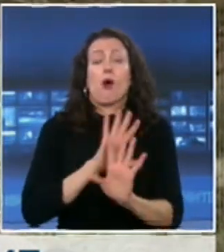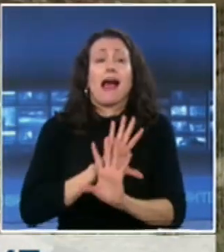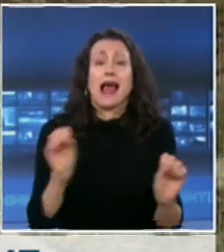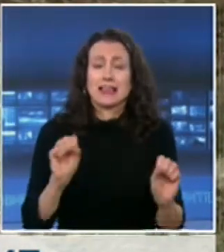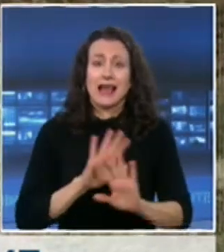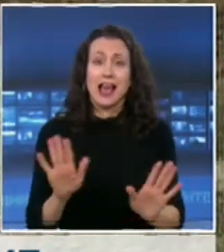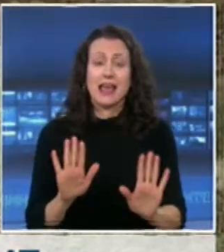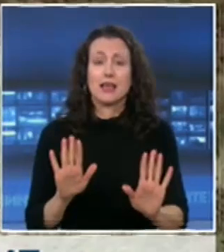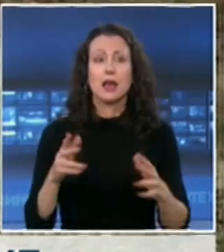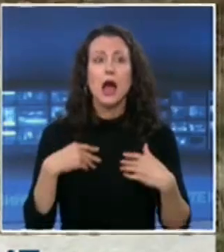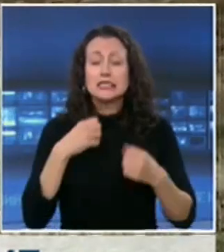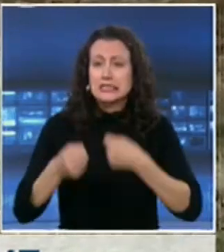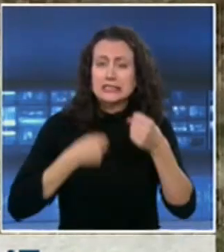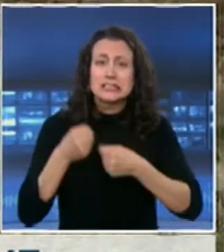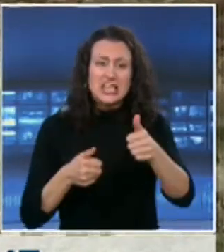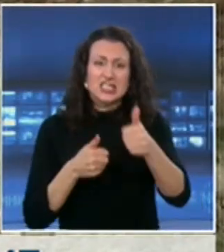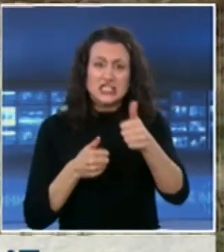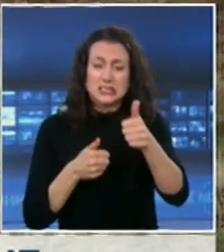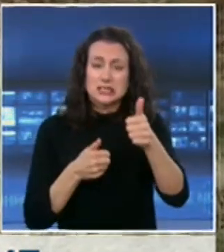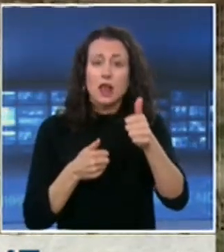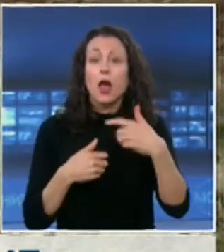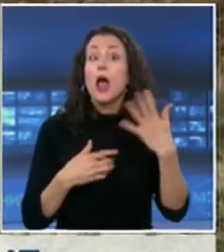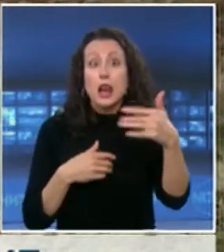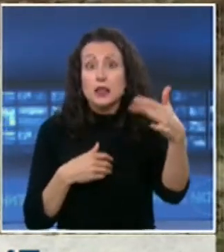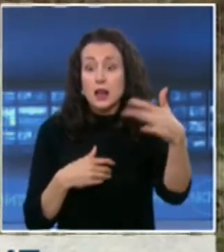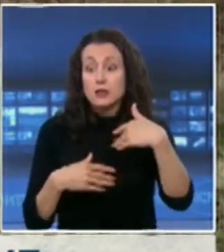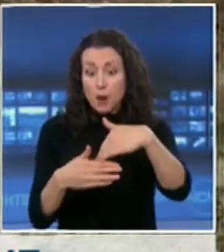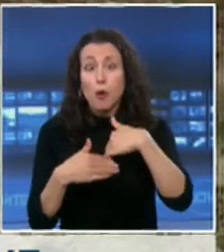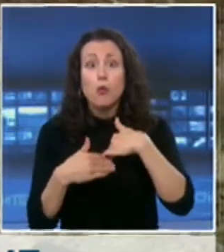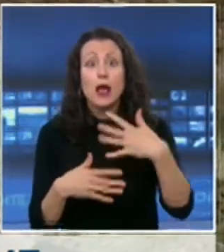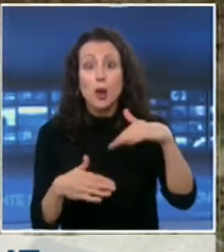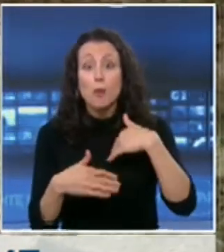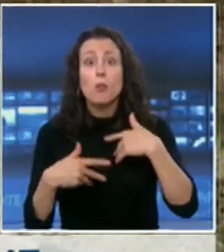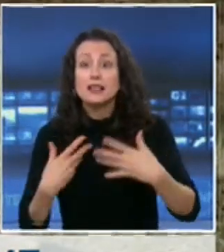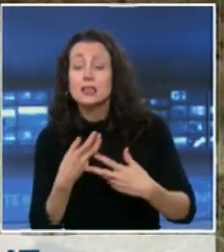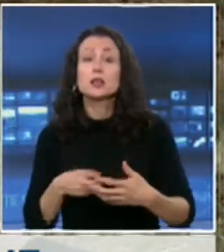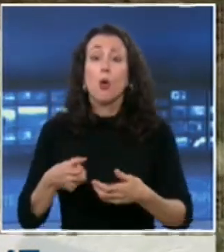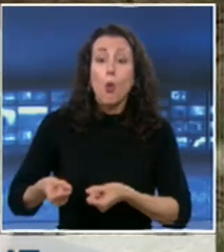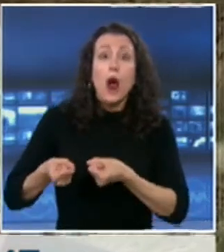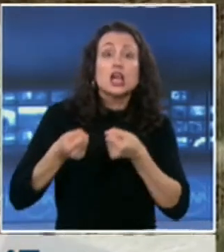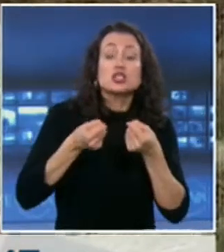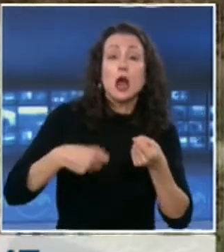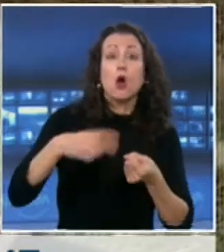догоре, извъднах на звънеца, викам, може ли такова нещо ми е лати, помогнете ми да го кача, прети го.